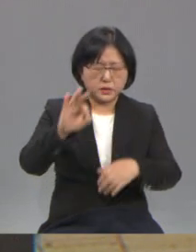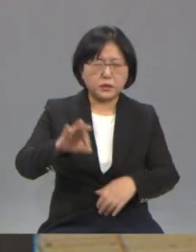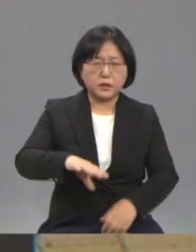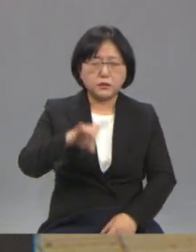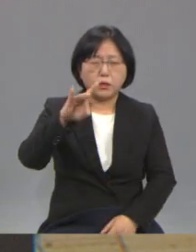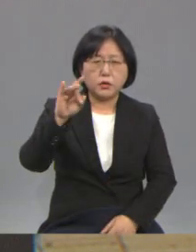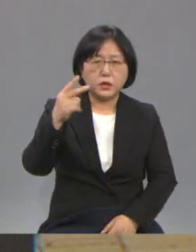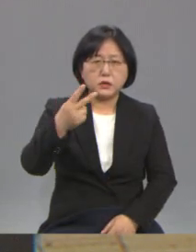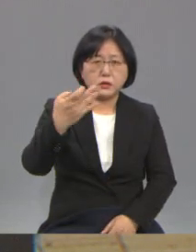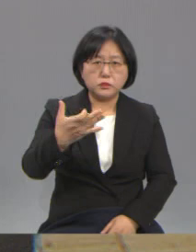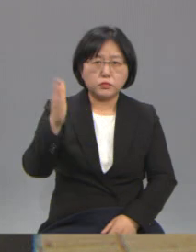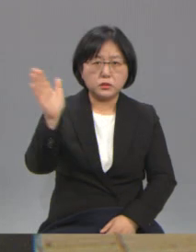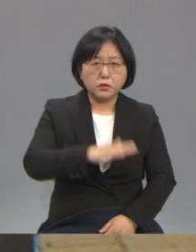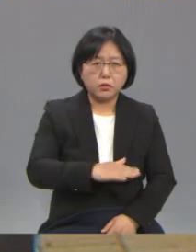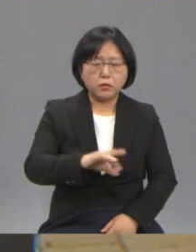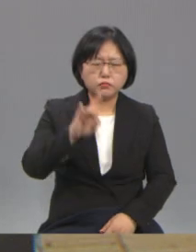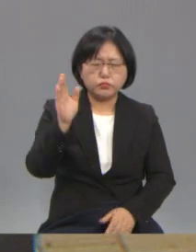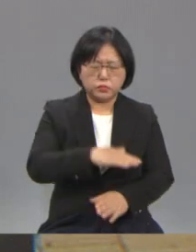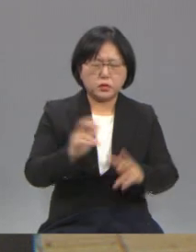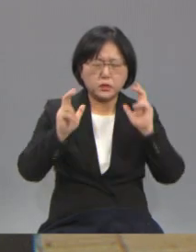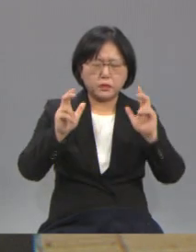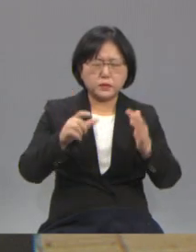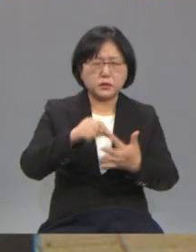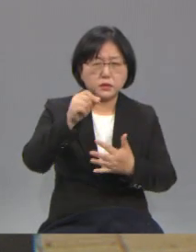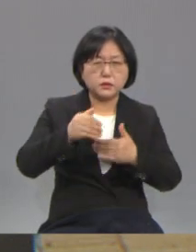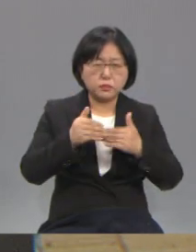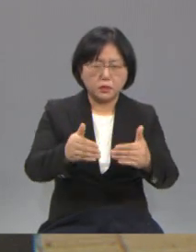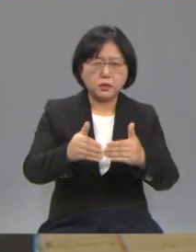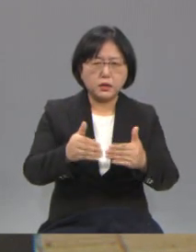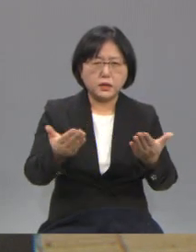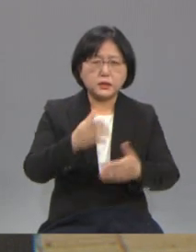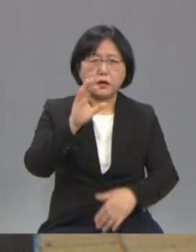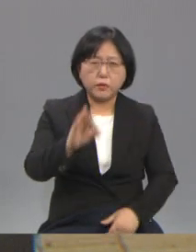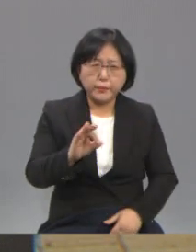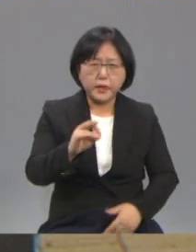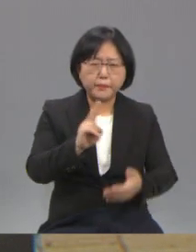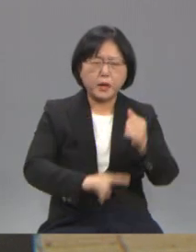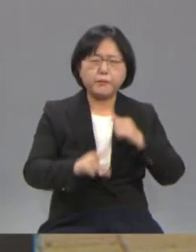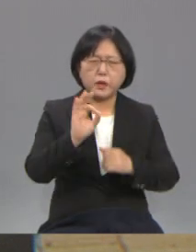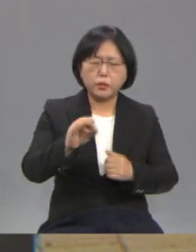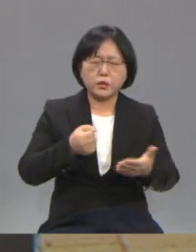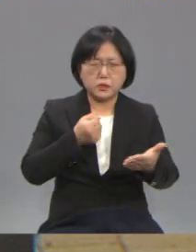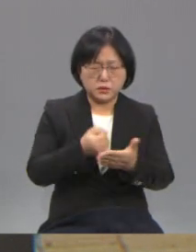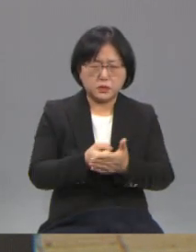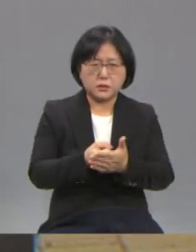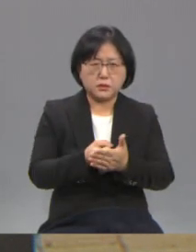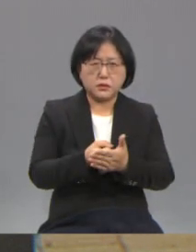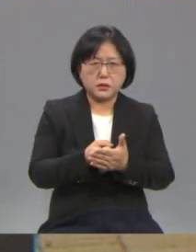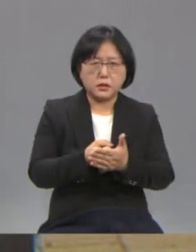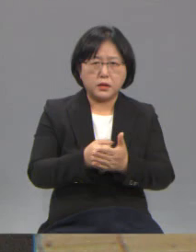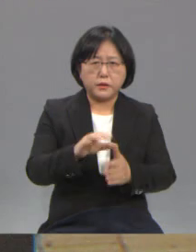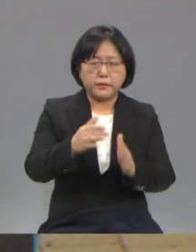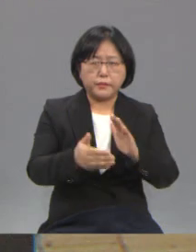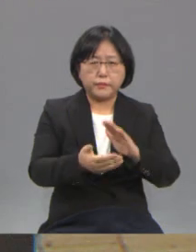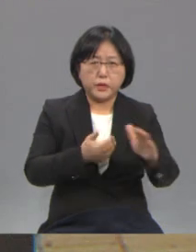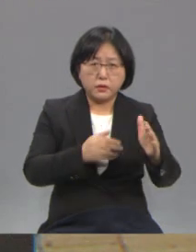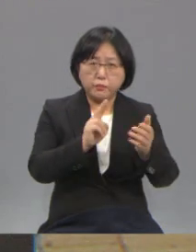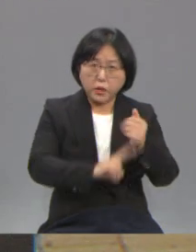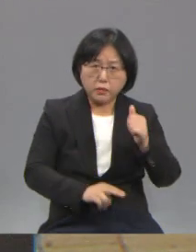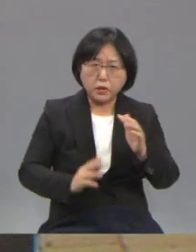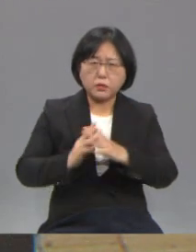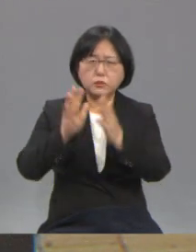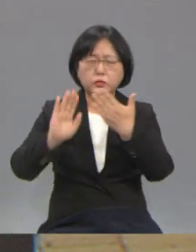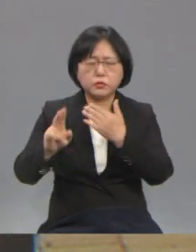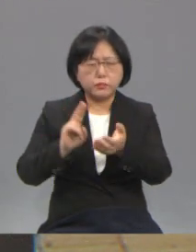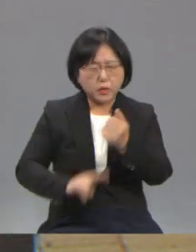초기부터 지금까지 사업자 선정 과정 총사업비 및 분양가 결정 과정 선분양 후분양